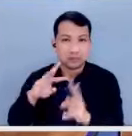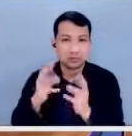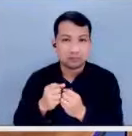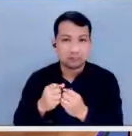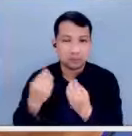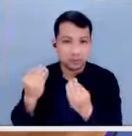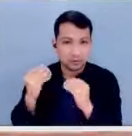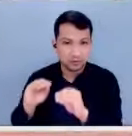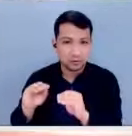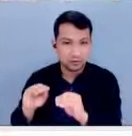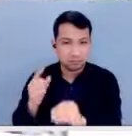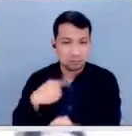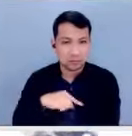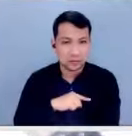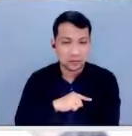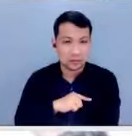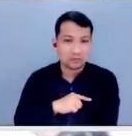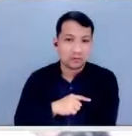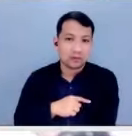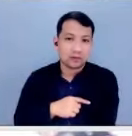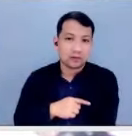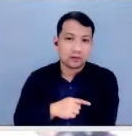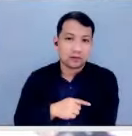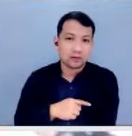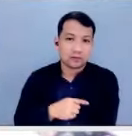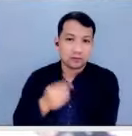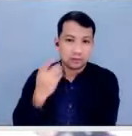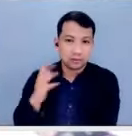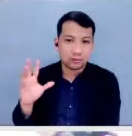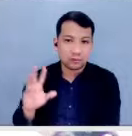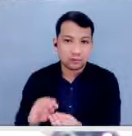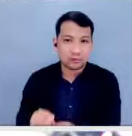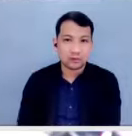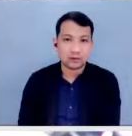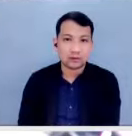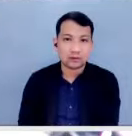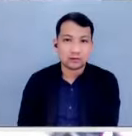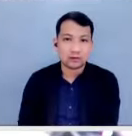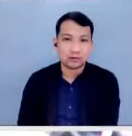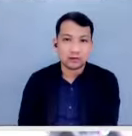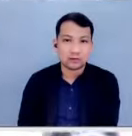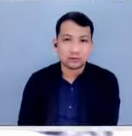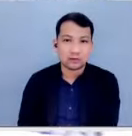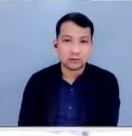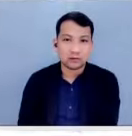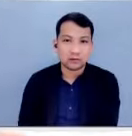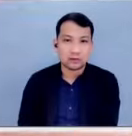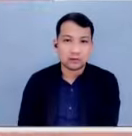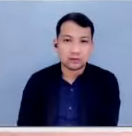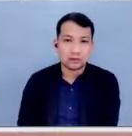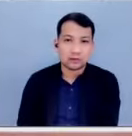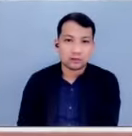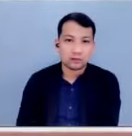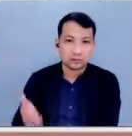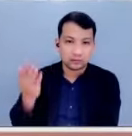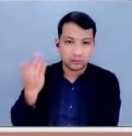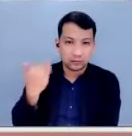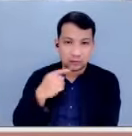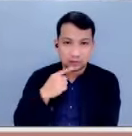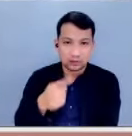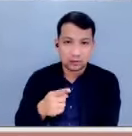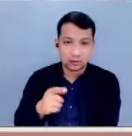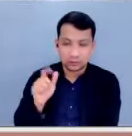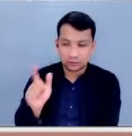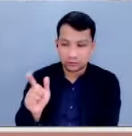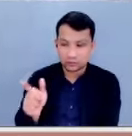ba? Yes. I started sharing this art po way back nung pandemic 2021. Mm-hmm.